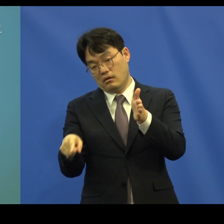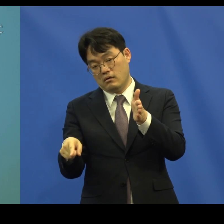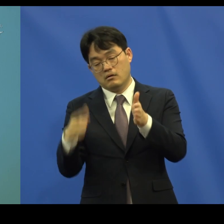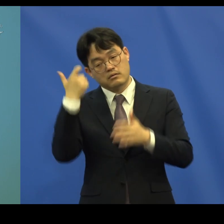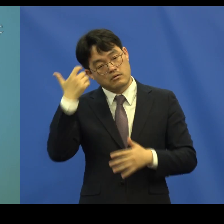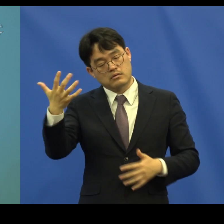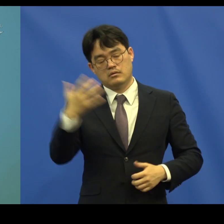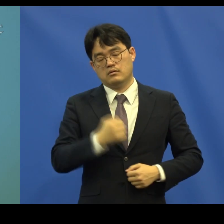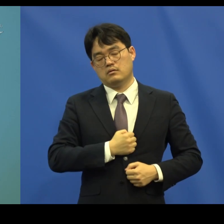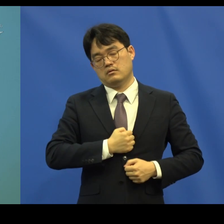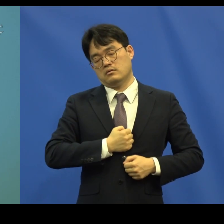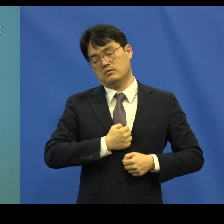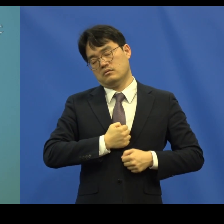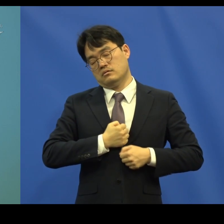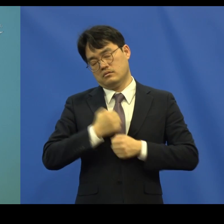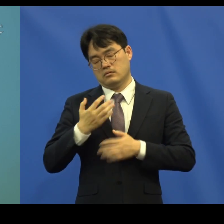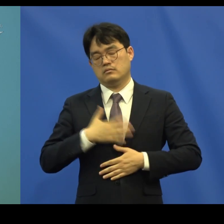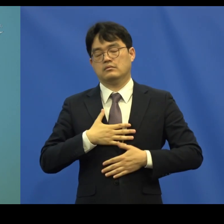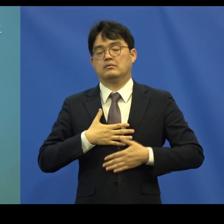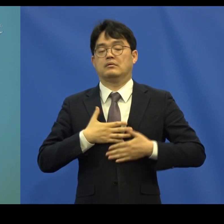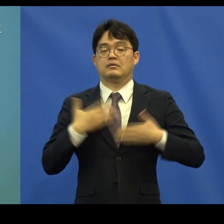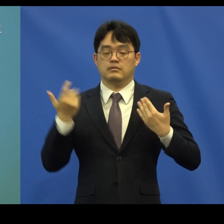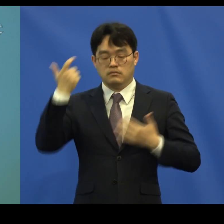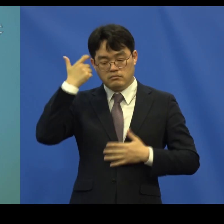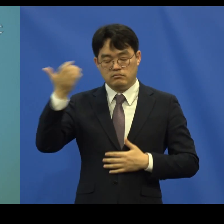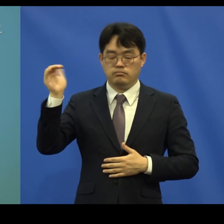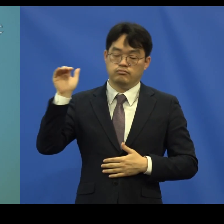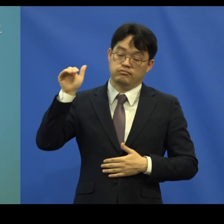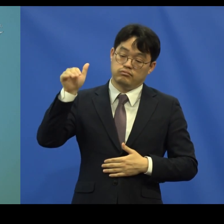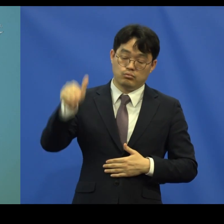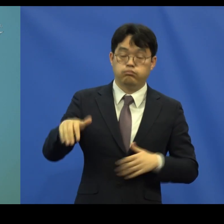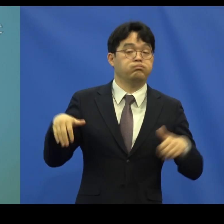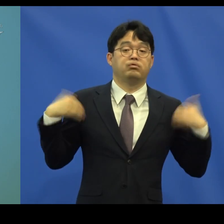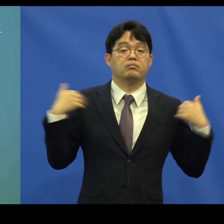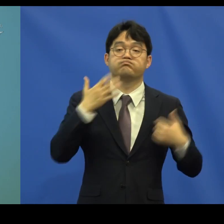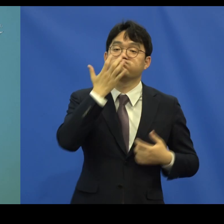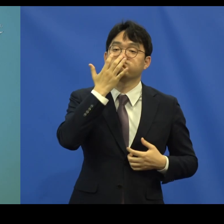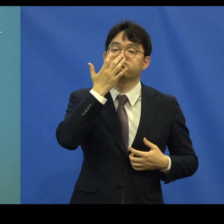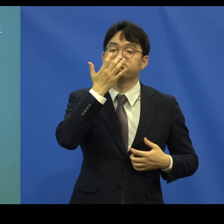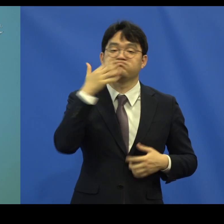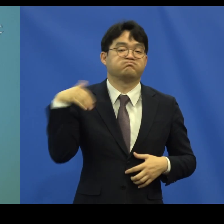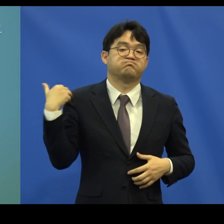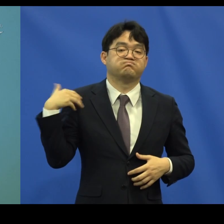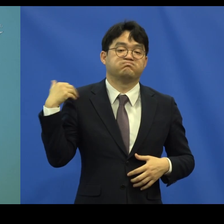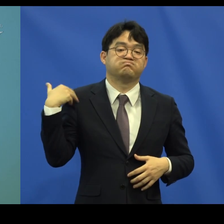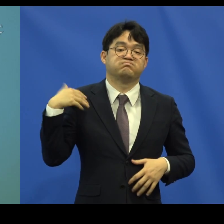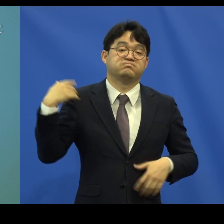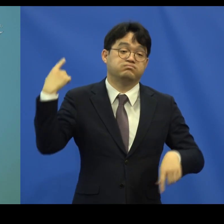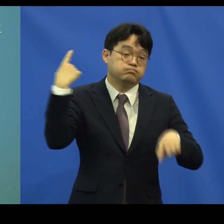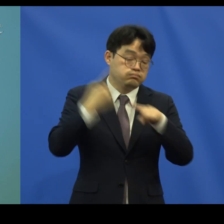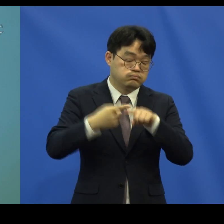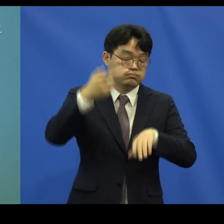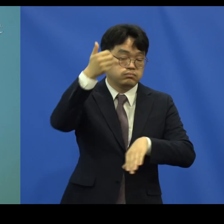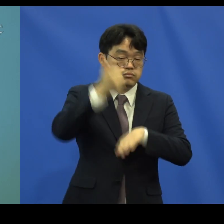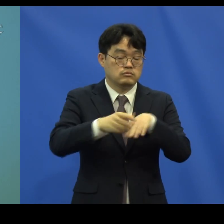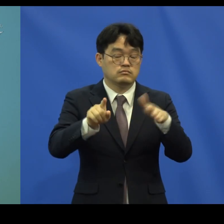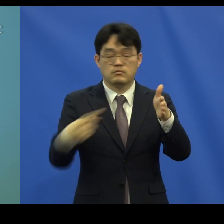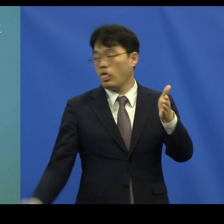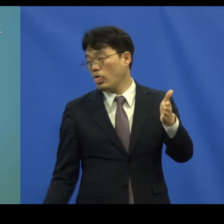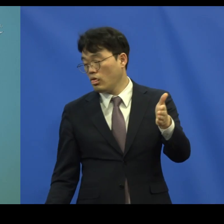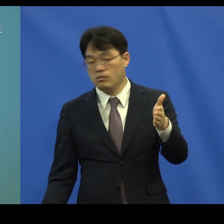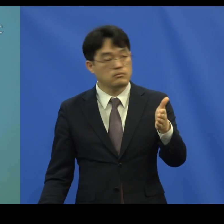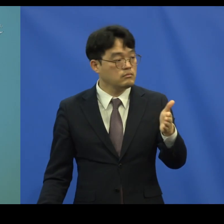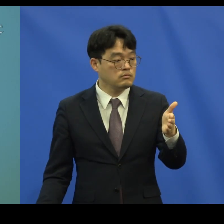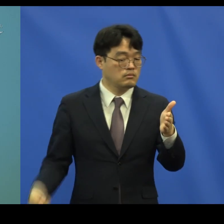찾아오고 영적인 권태가 찾아오고 영적인 침체가 오고 그러면서 나중에 많이 진행하다 보면 내가 다시